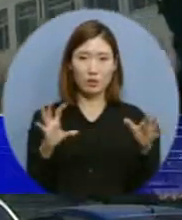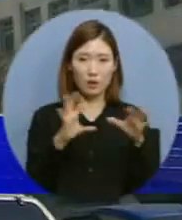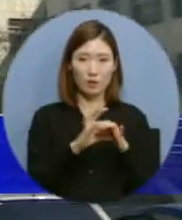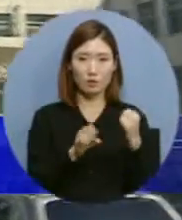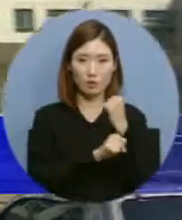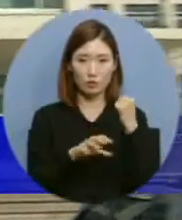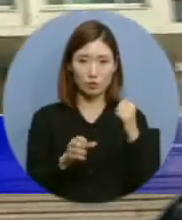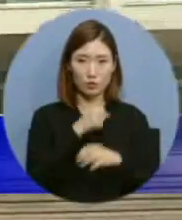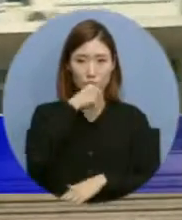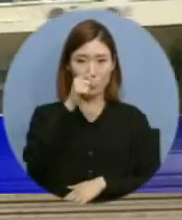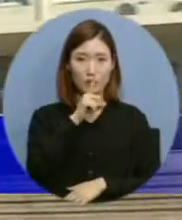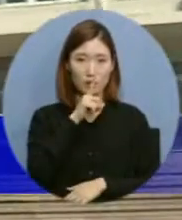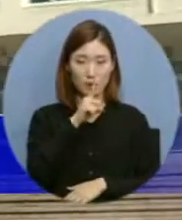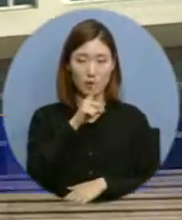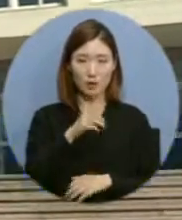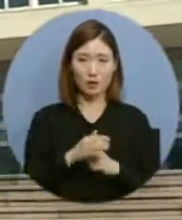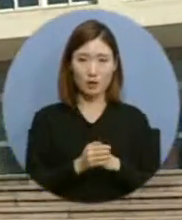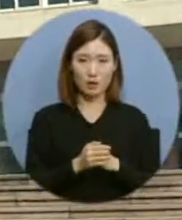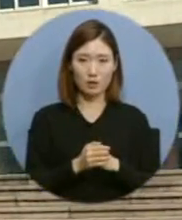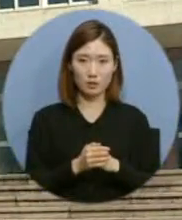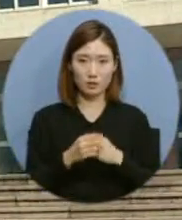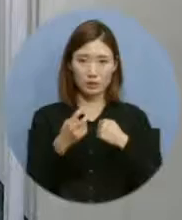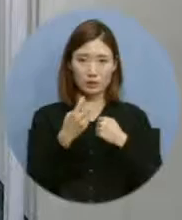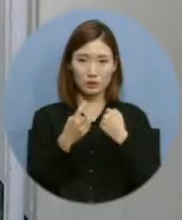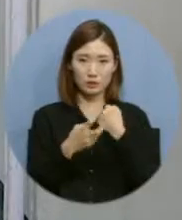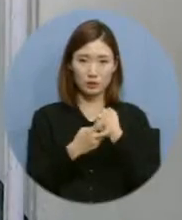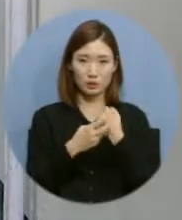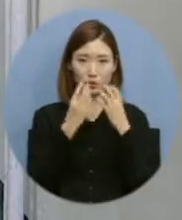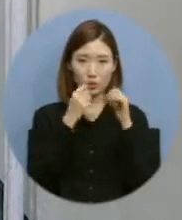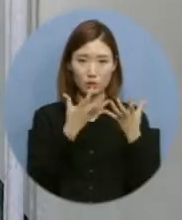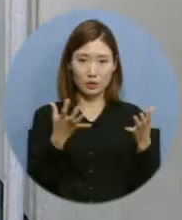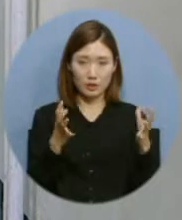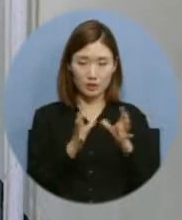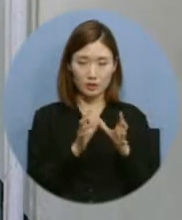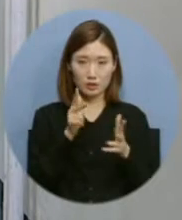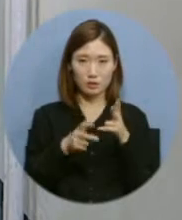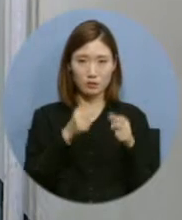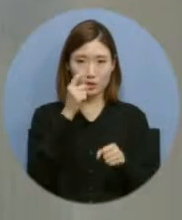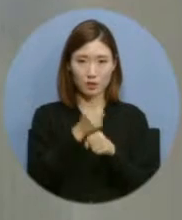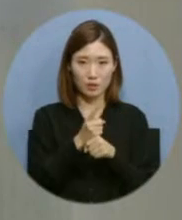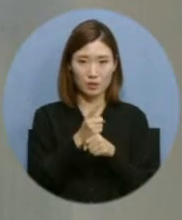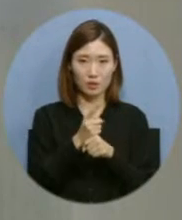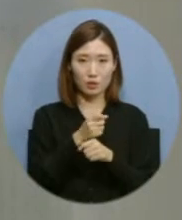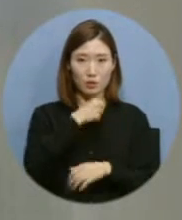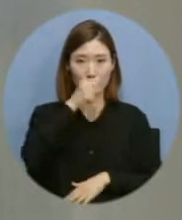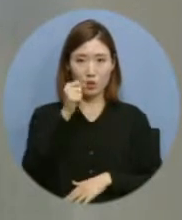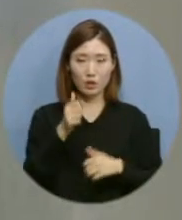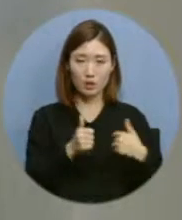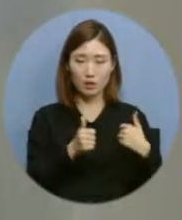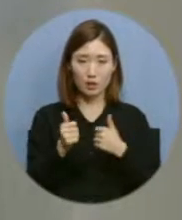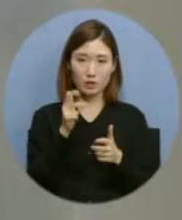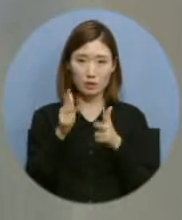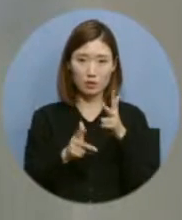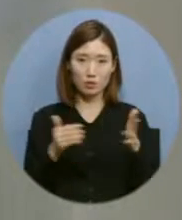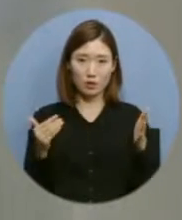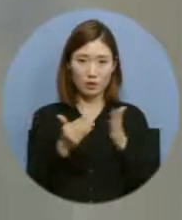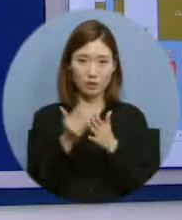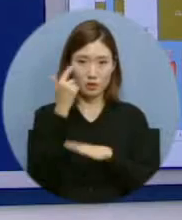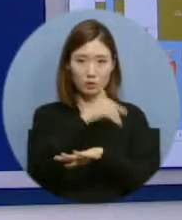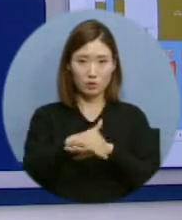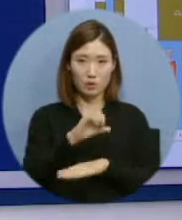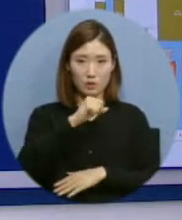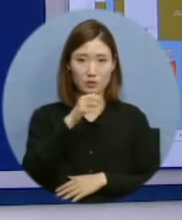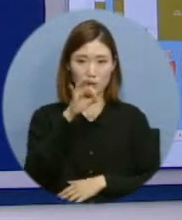통과했다고 밝혔습니다. 의료단지 사업성이 예비타당성 조사를 통과함에 따라 앞으로 착공까지